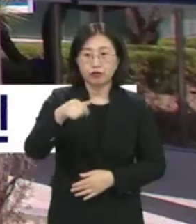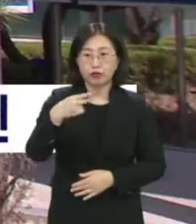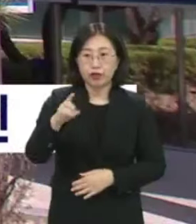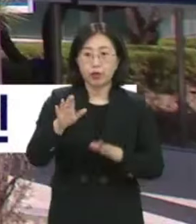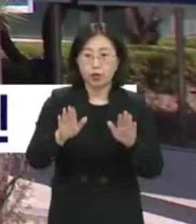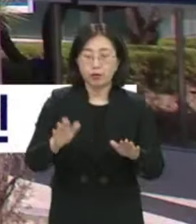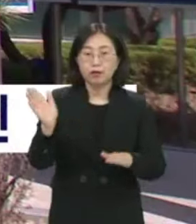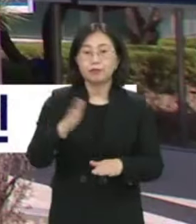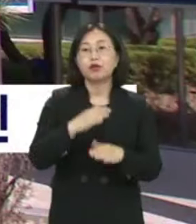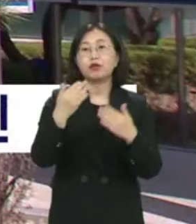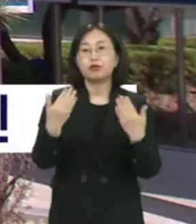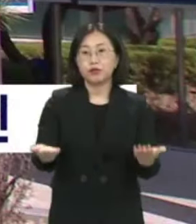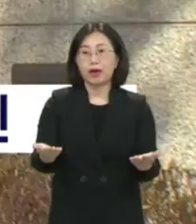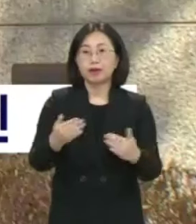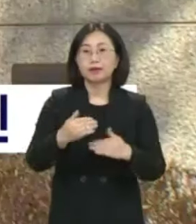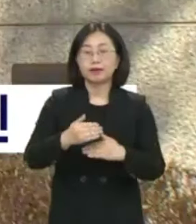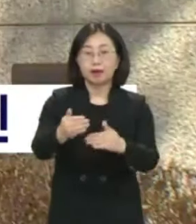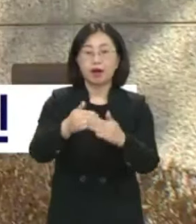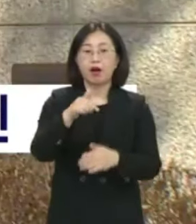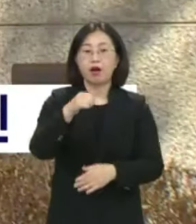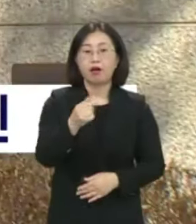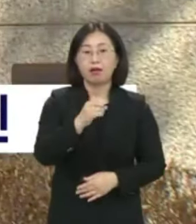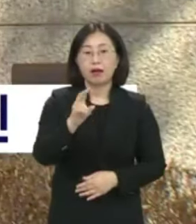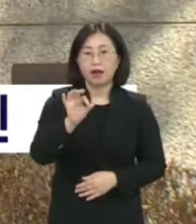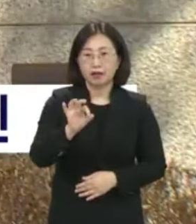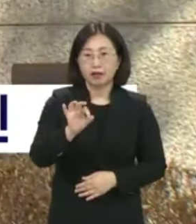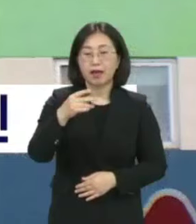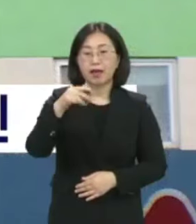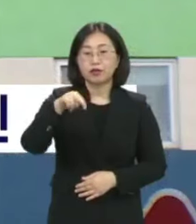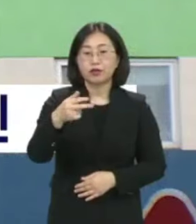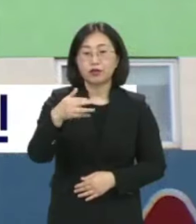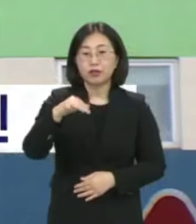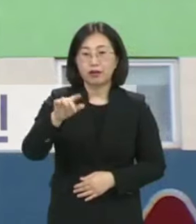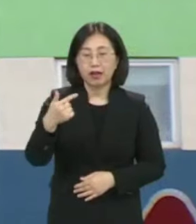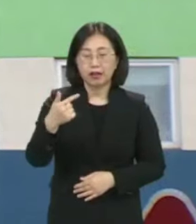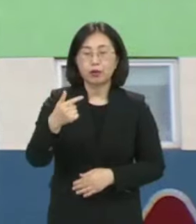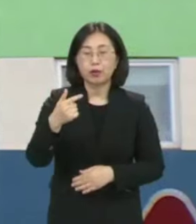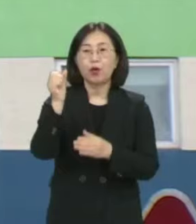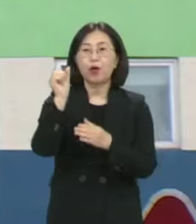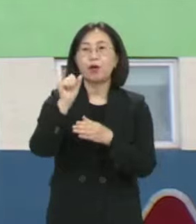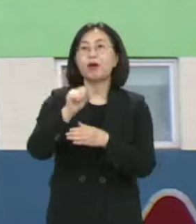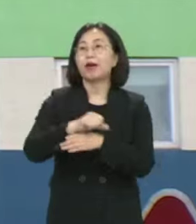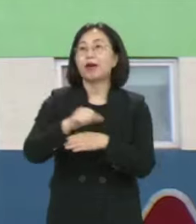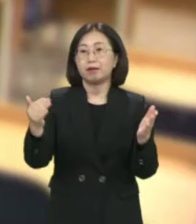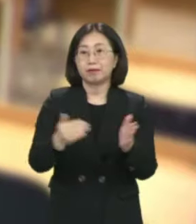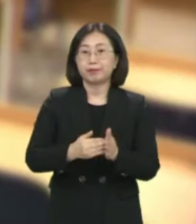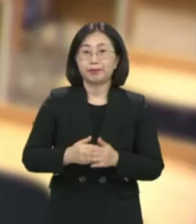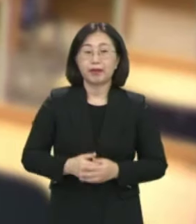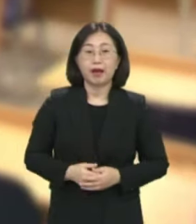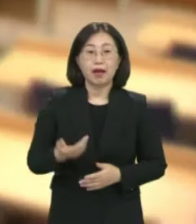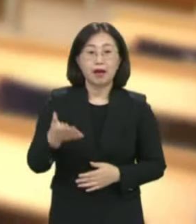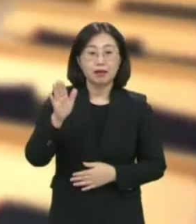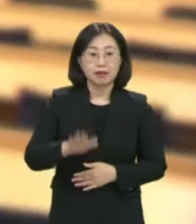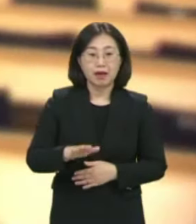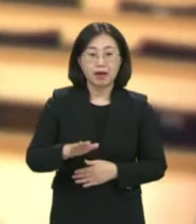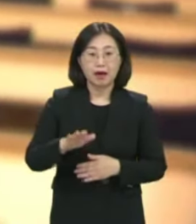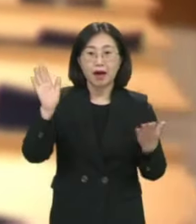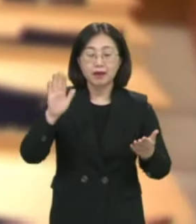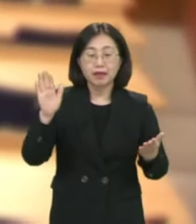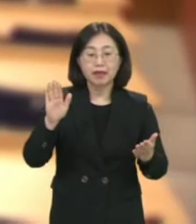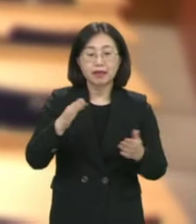휴학을 승인하기 시작했고 권양대 순대도 휴학 승인을 마무리한 것으로 전해졌습니다 하지만 학생들이